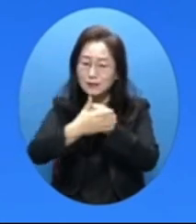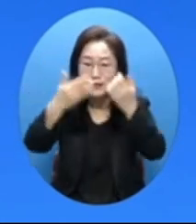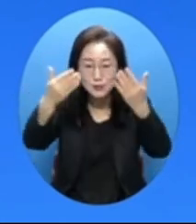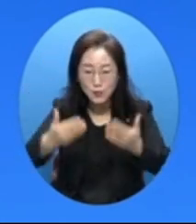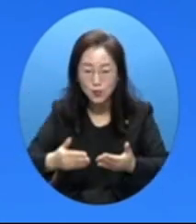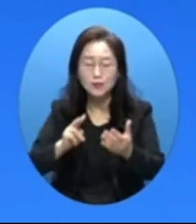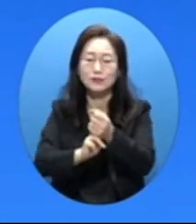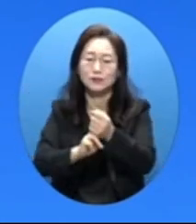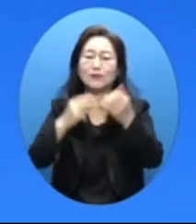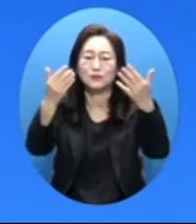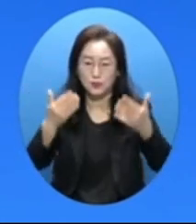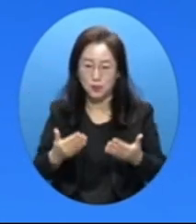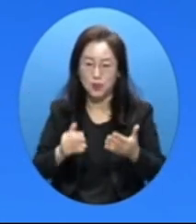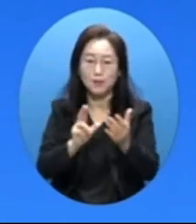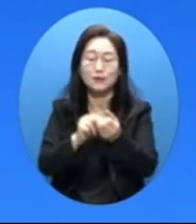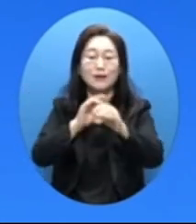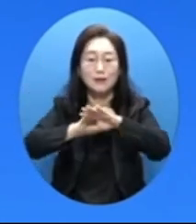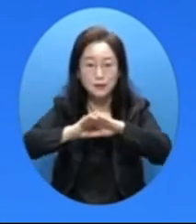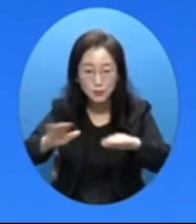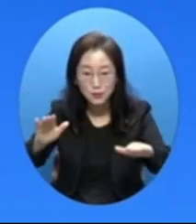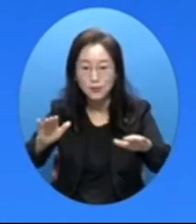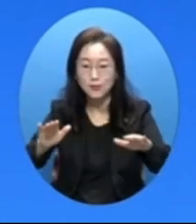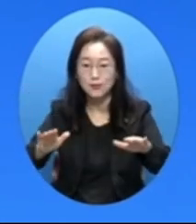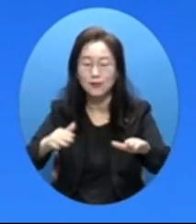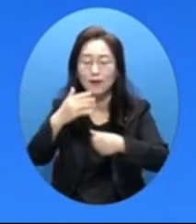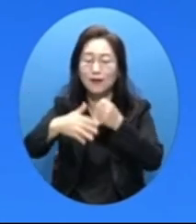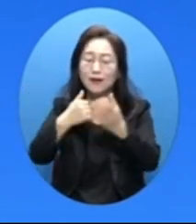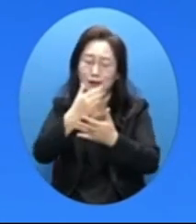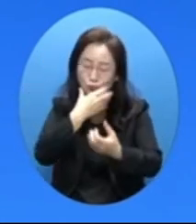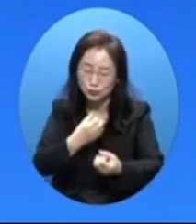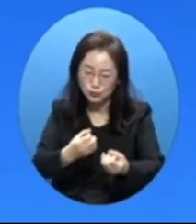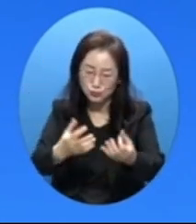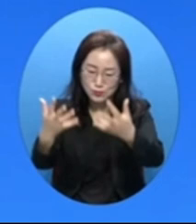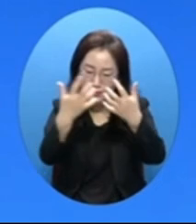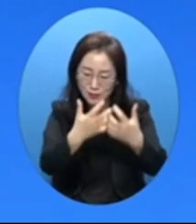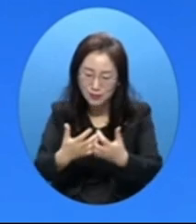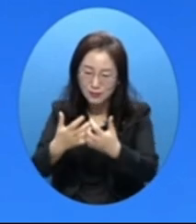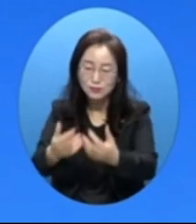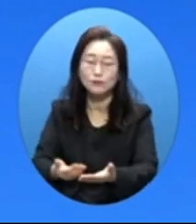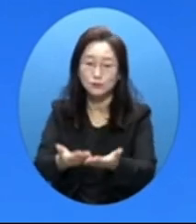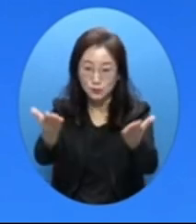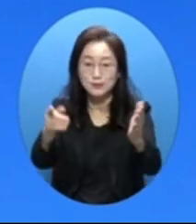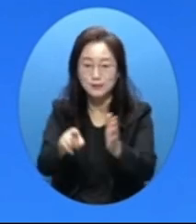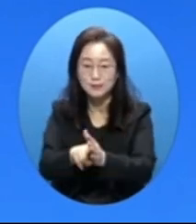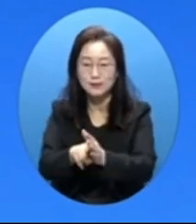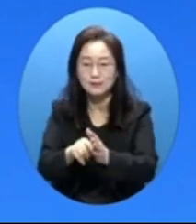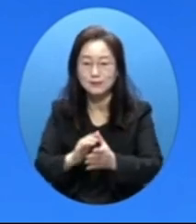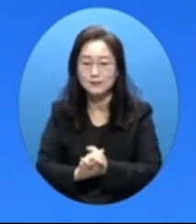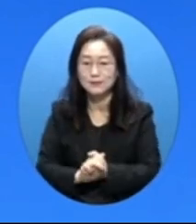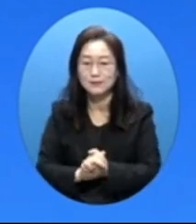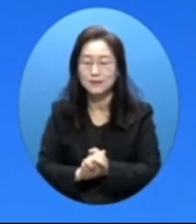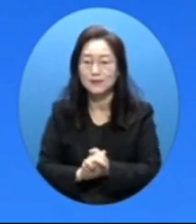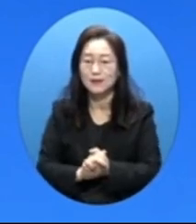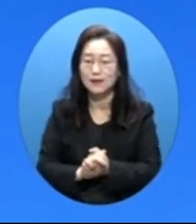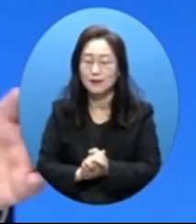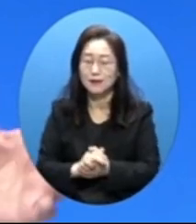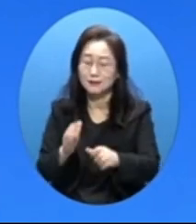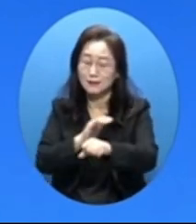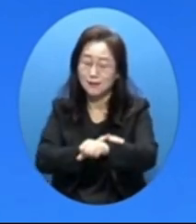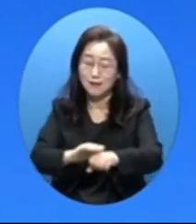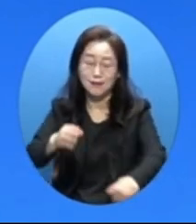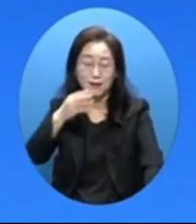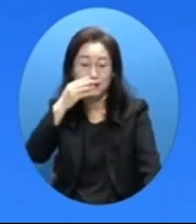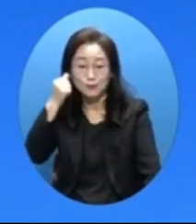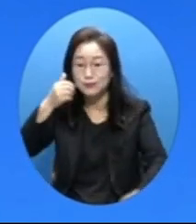우리 기적을 베풀어 주시고 문제는 해결해 주시고 하나님의 축복이 넘쳐나게 만들어 주시는 것입니다 그러므로 잘 될